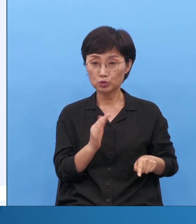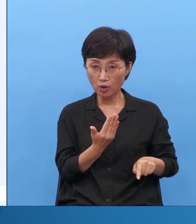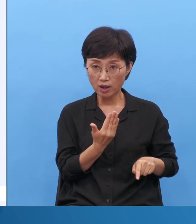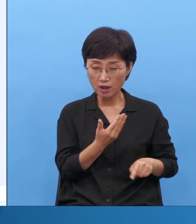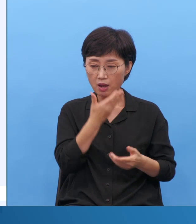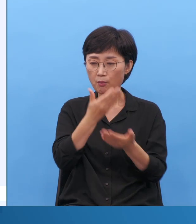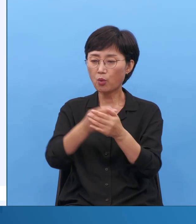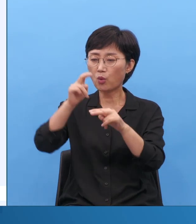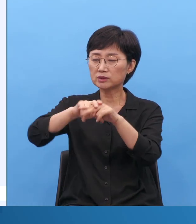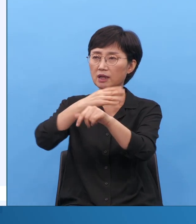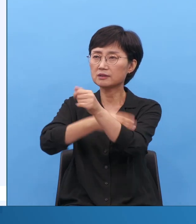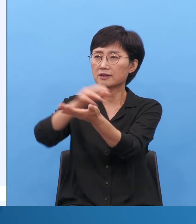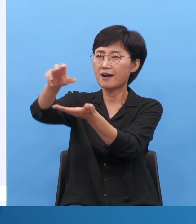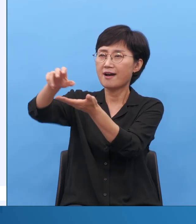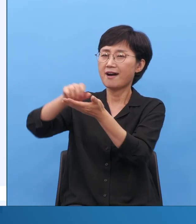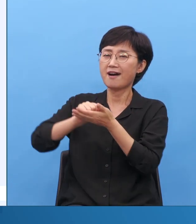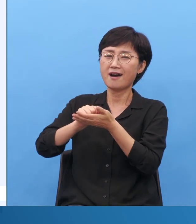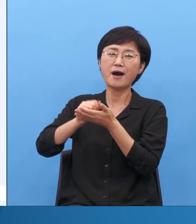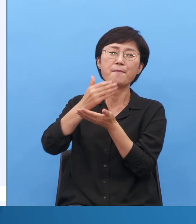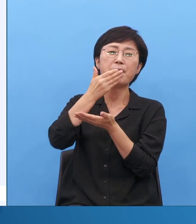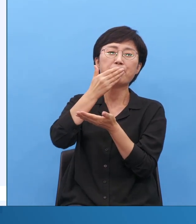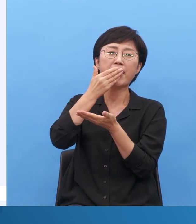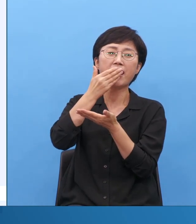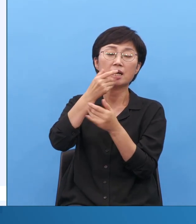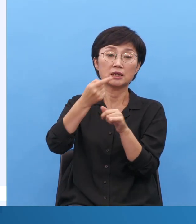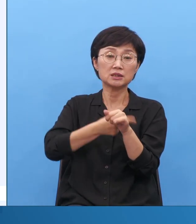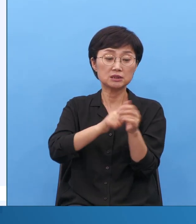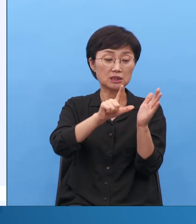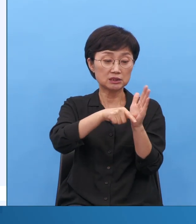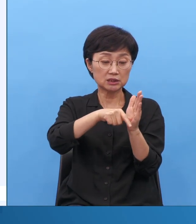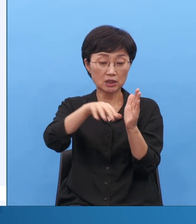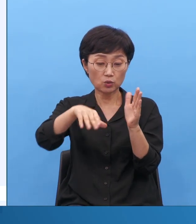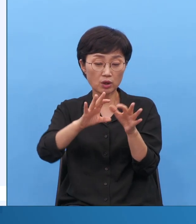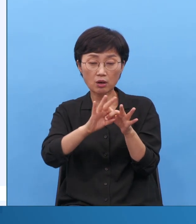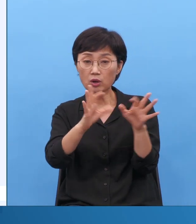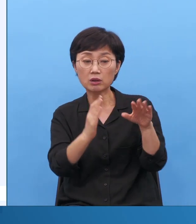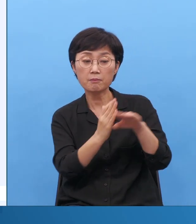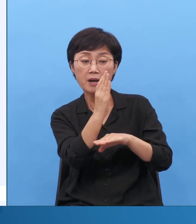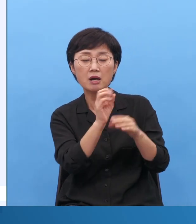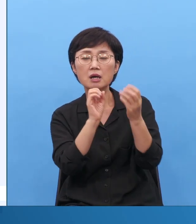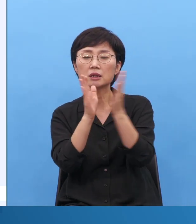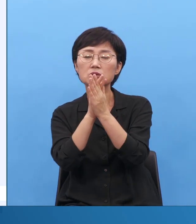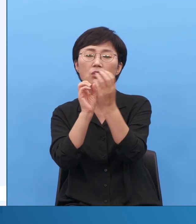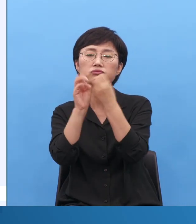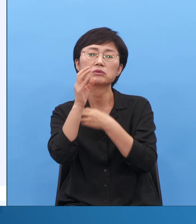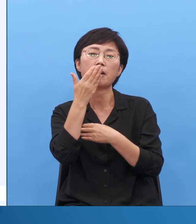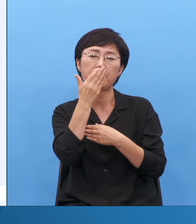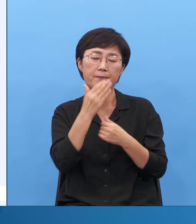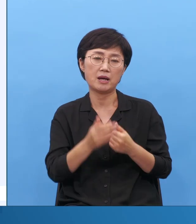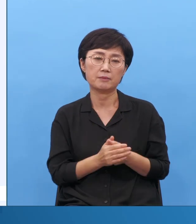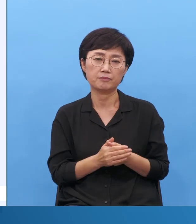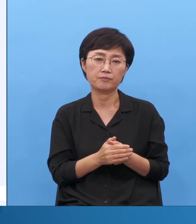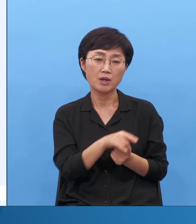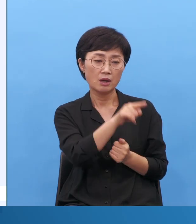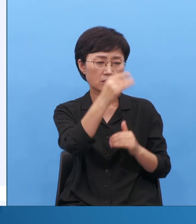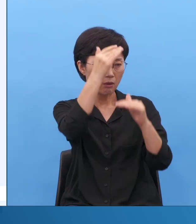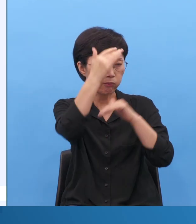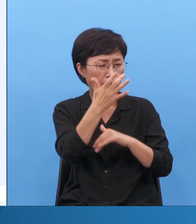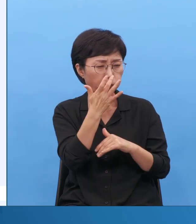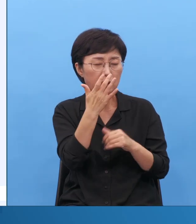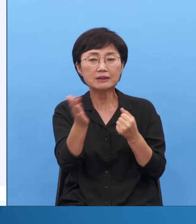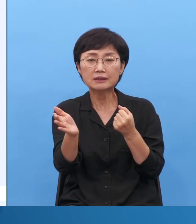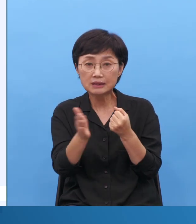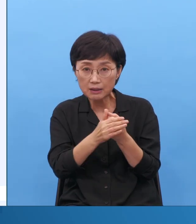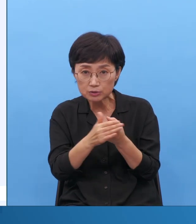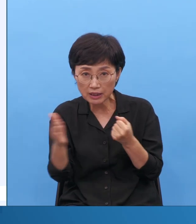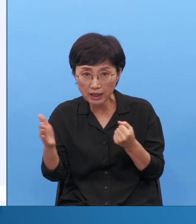능력이 누려지고 그때 시공간을 초월하는 문이 열린다고 말했습니다. 이 부분을 교인들이 놓치고 있기 때문에